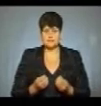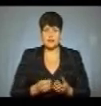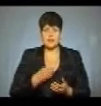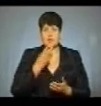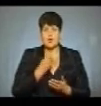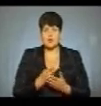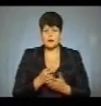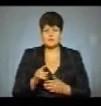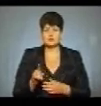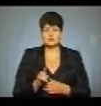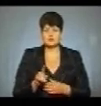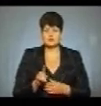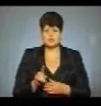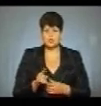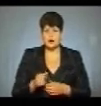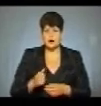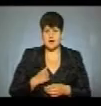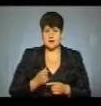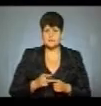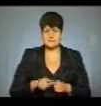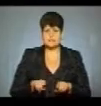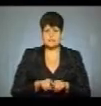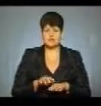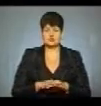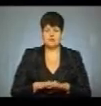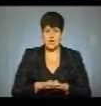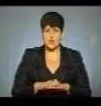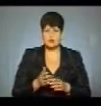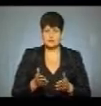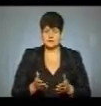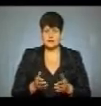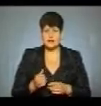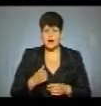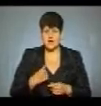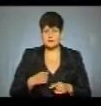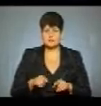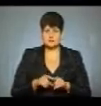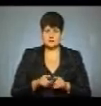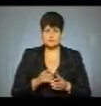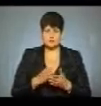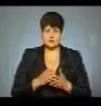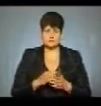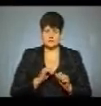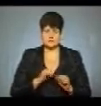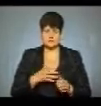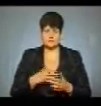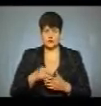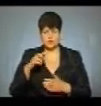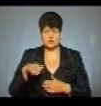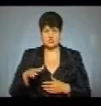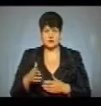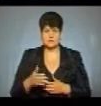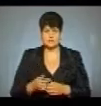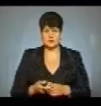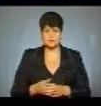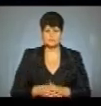показує, що армія – це теж народ, і армія так же само стоїть за свою державу. Тому така